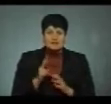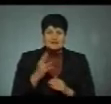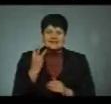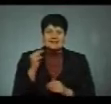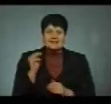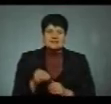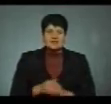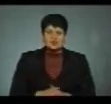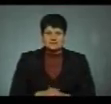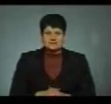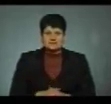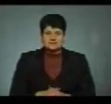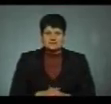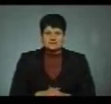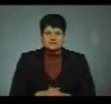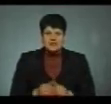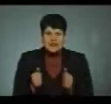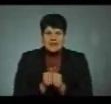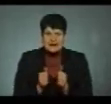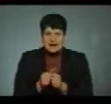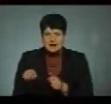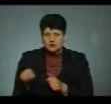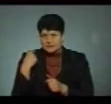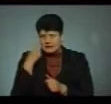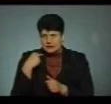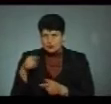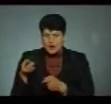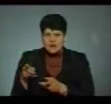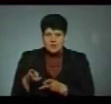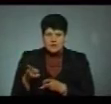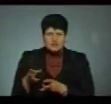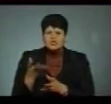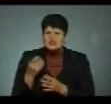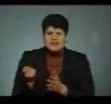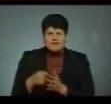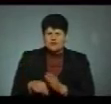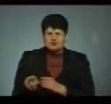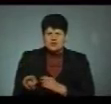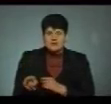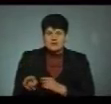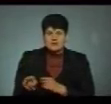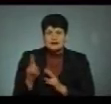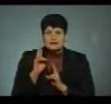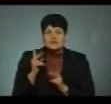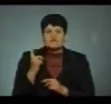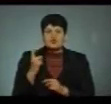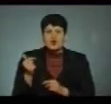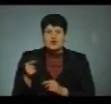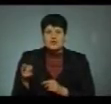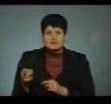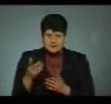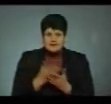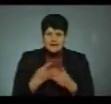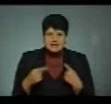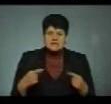3000. Рядом індивідуальне, які ще навіть не включали. Я не знаю, чи в 100 гривень їм обходиться. Є